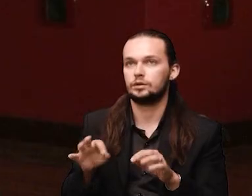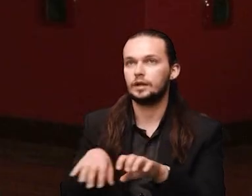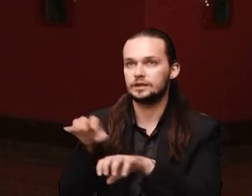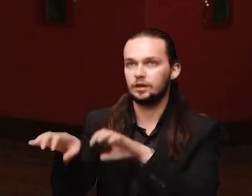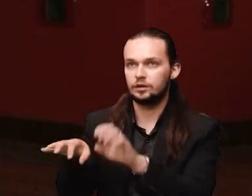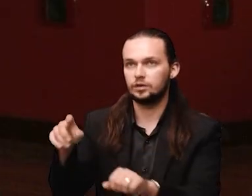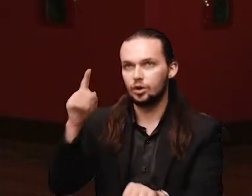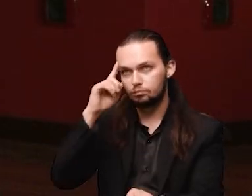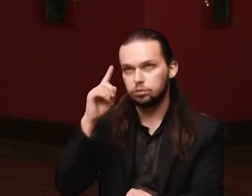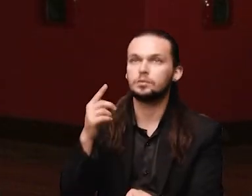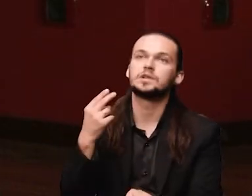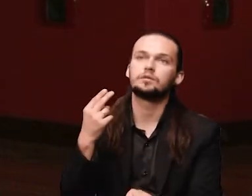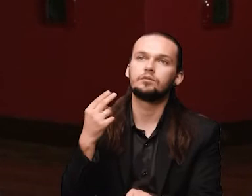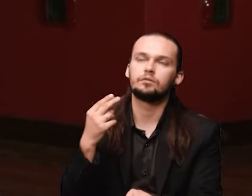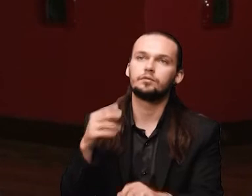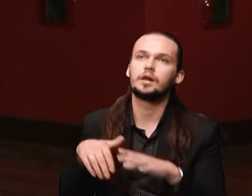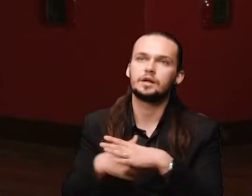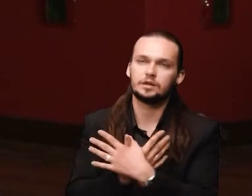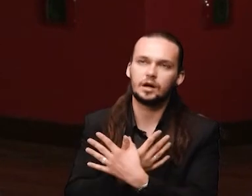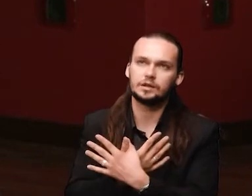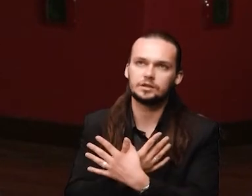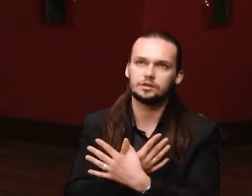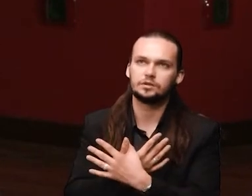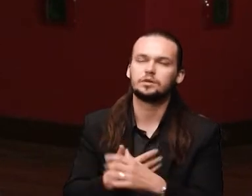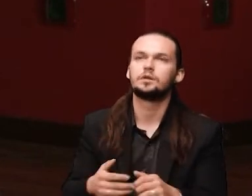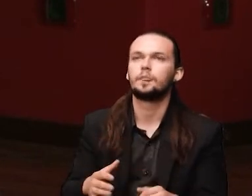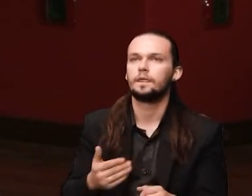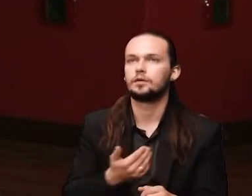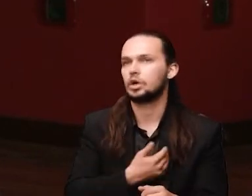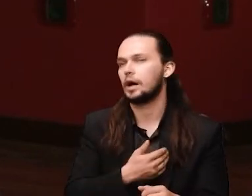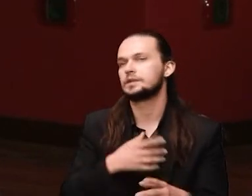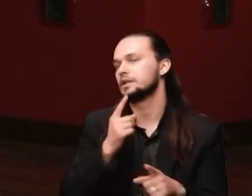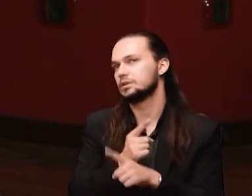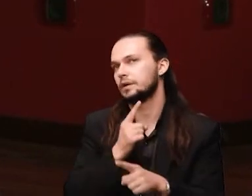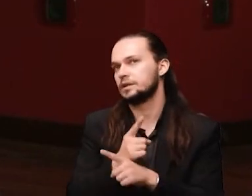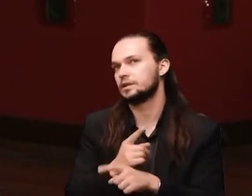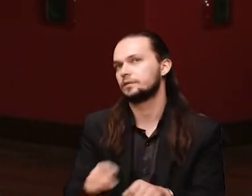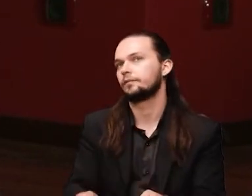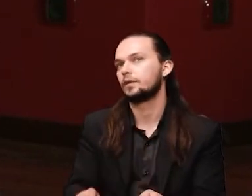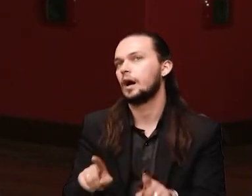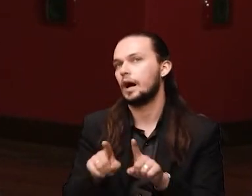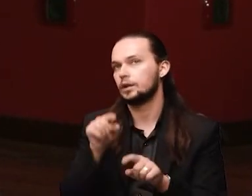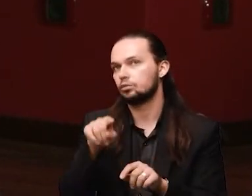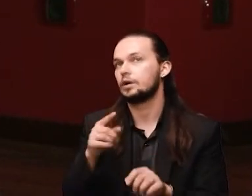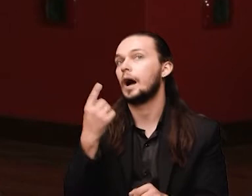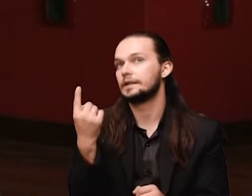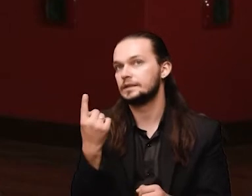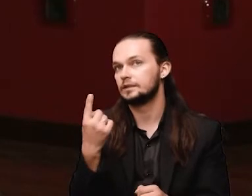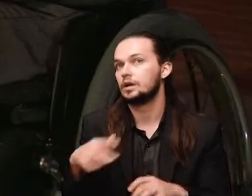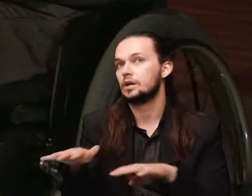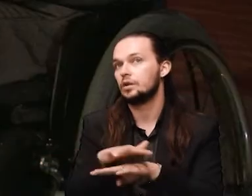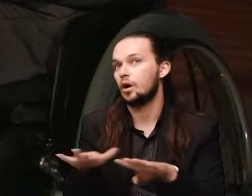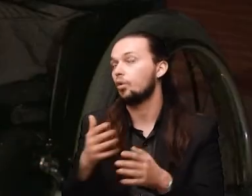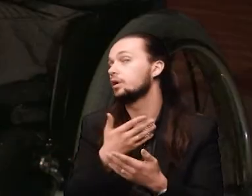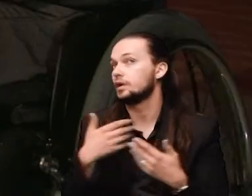эскалаторе ехать. А помните сюжет в Ленинграде, в Питере не пустили, да? В Питере вообще хотели запретить инвалидам пользоваться метро. А здесь он один,